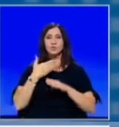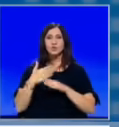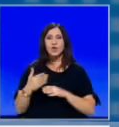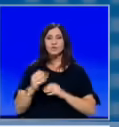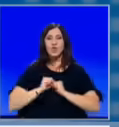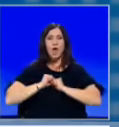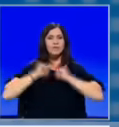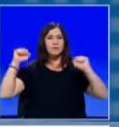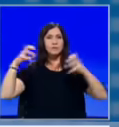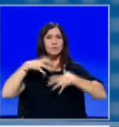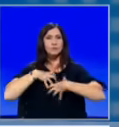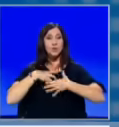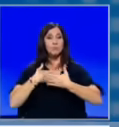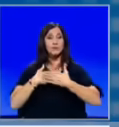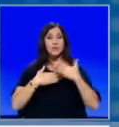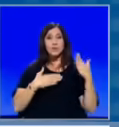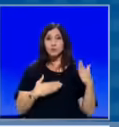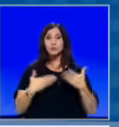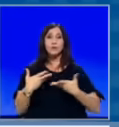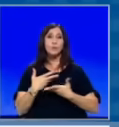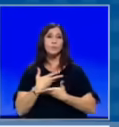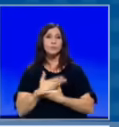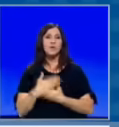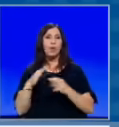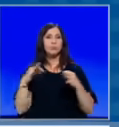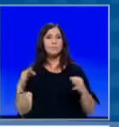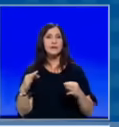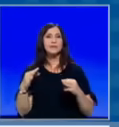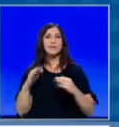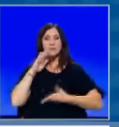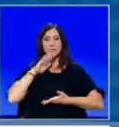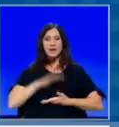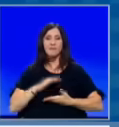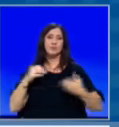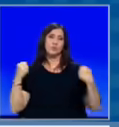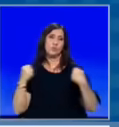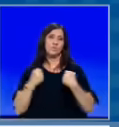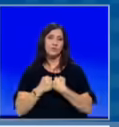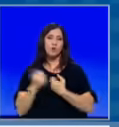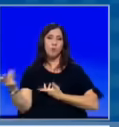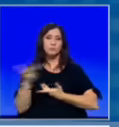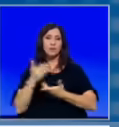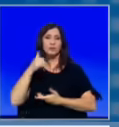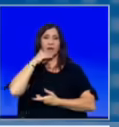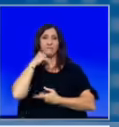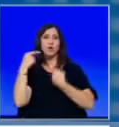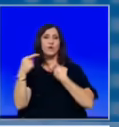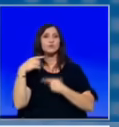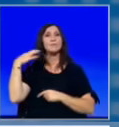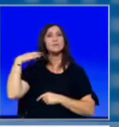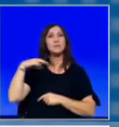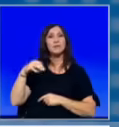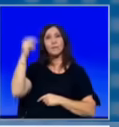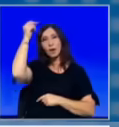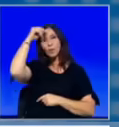Продължаващата ескалация на напрежението в Близкия изток и необходимостта от мерки за деескалация на конфликта обсъдиха в телефонен разговор президентите